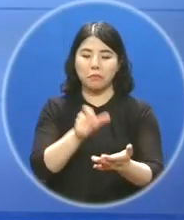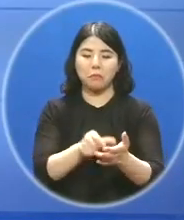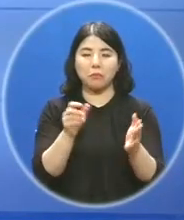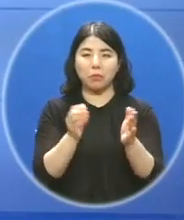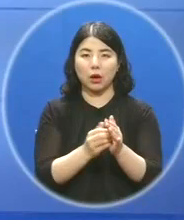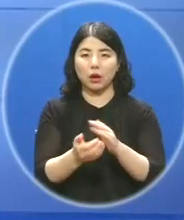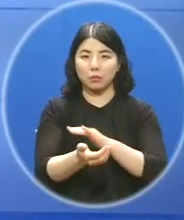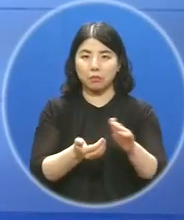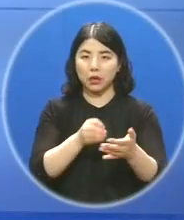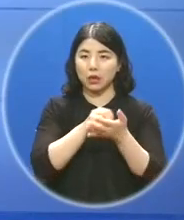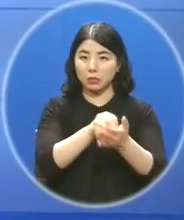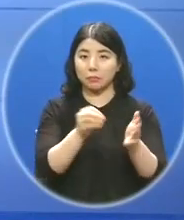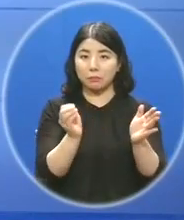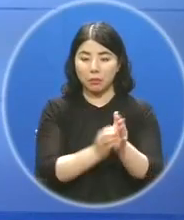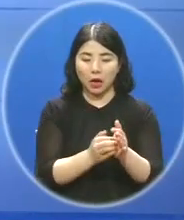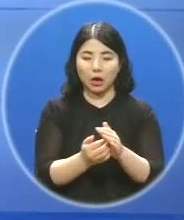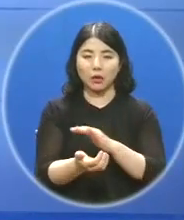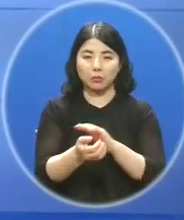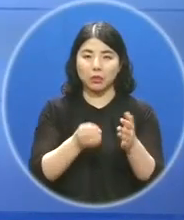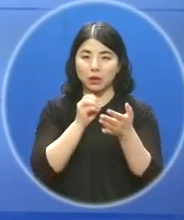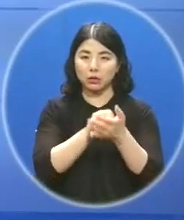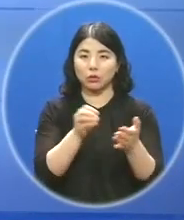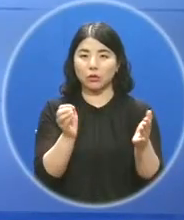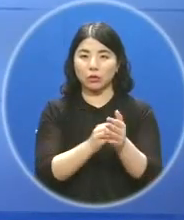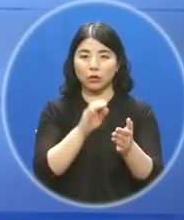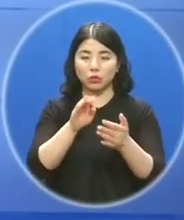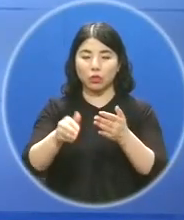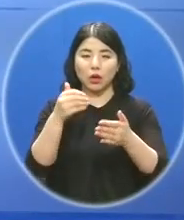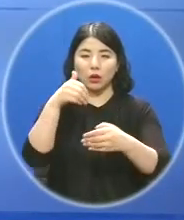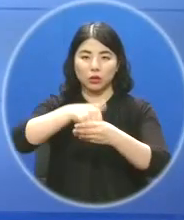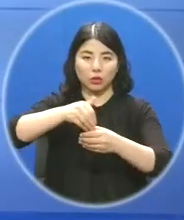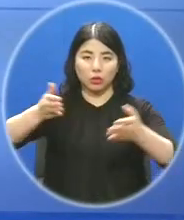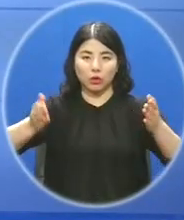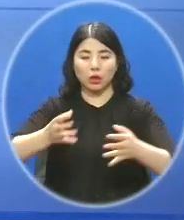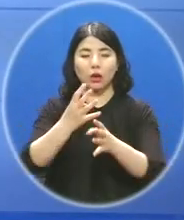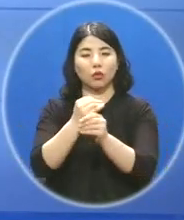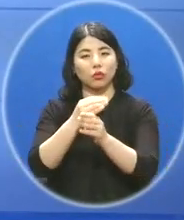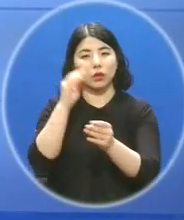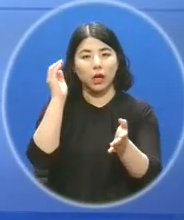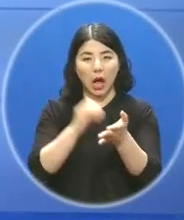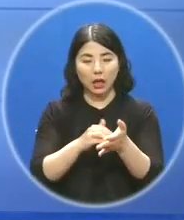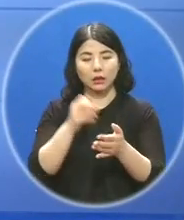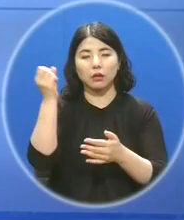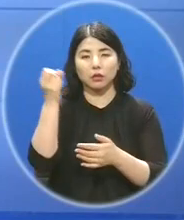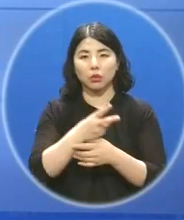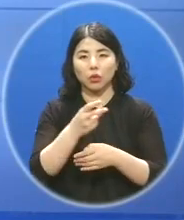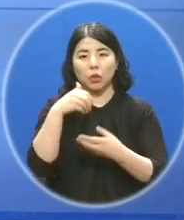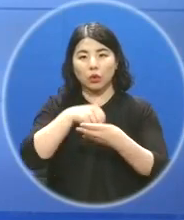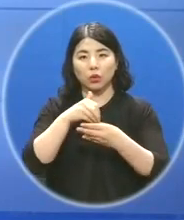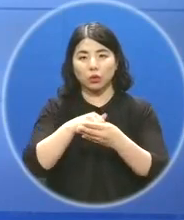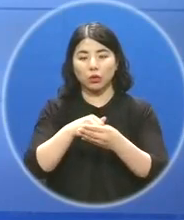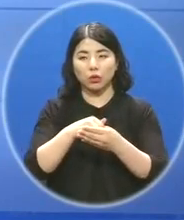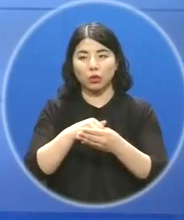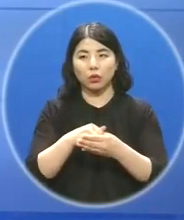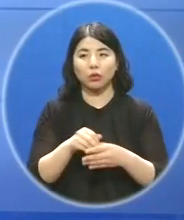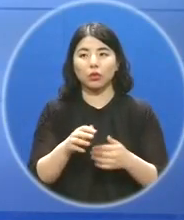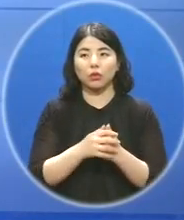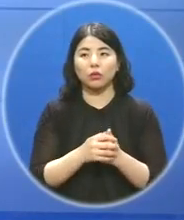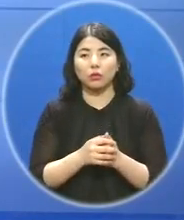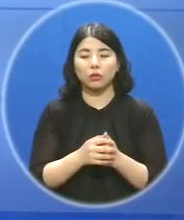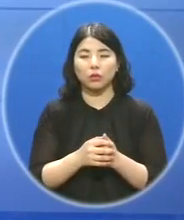규정화해서 사전 등록을 하고 좀 선거운동 기간은 언제까지 그리고 네. 좀 그 선거를 하면서